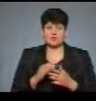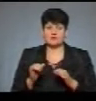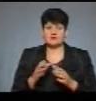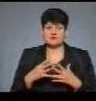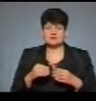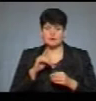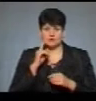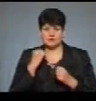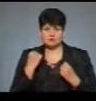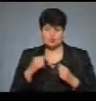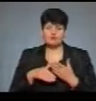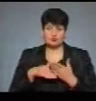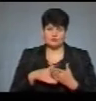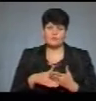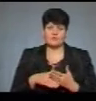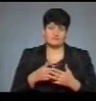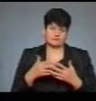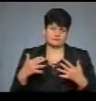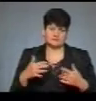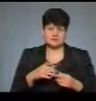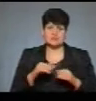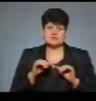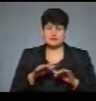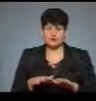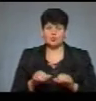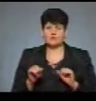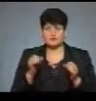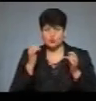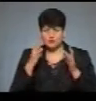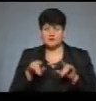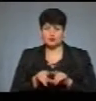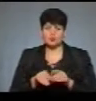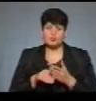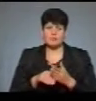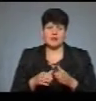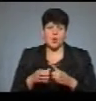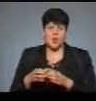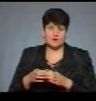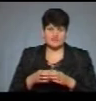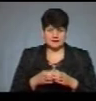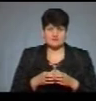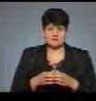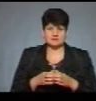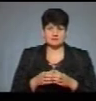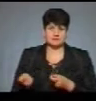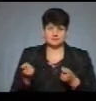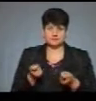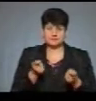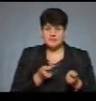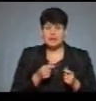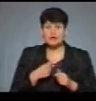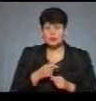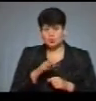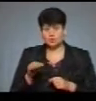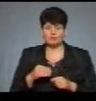молоді та спорту, яке допомагає в ряді заходів, управління культури, яке допомагає колективами якраз звозити. Тому